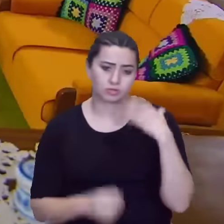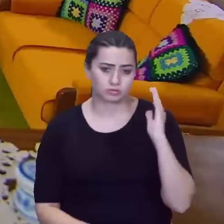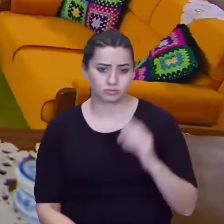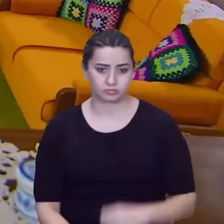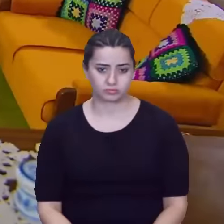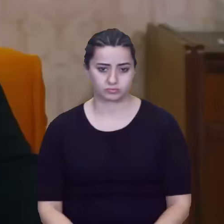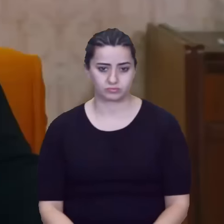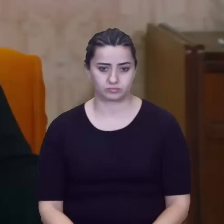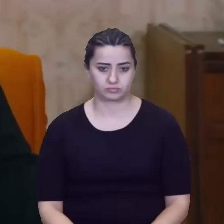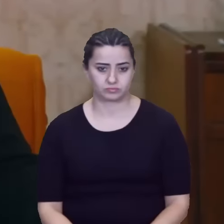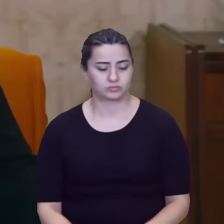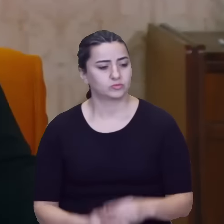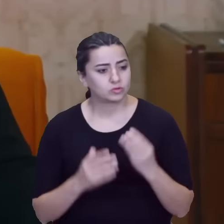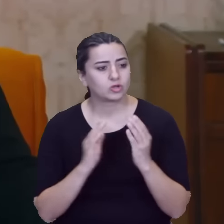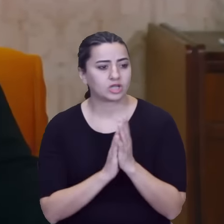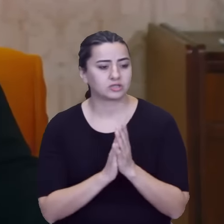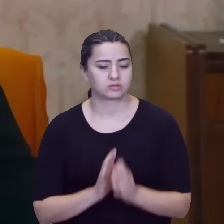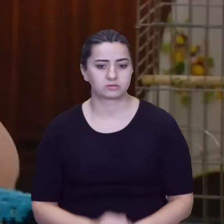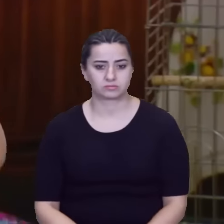gidiyorum. Çok yaşa.